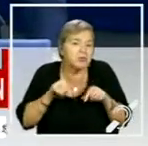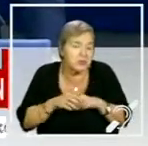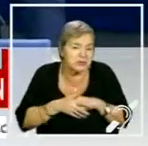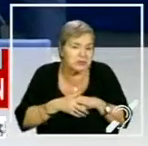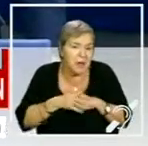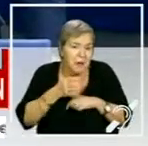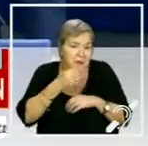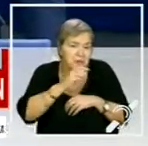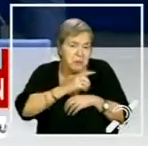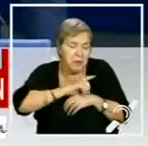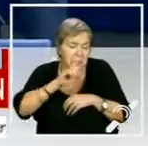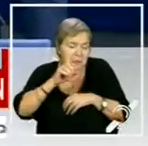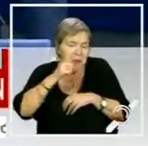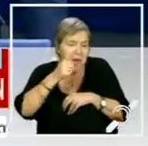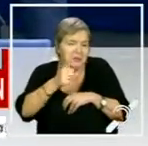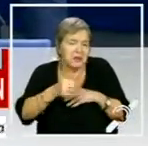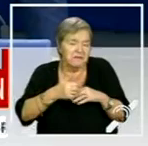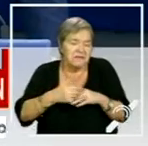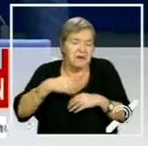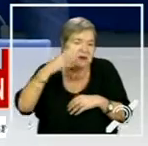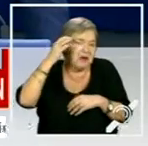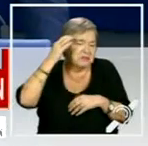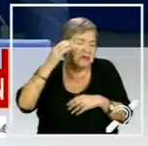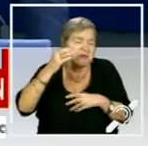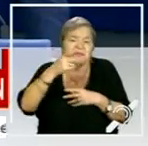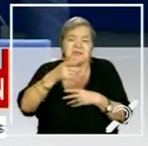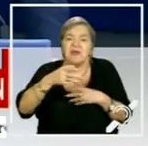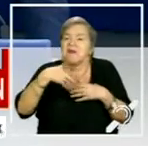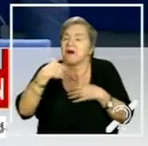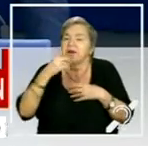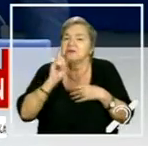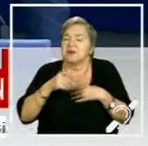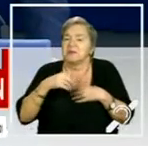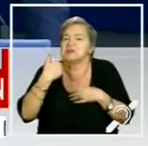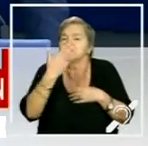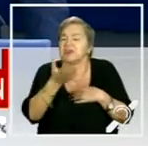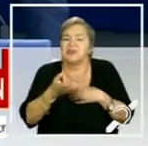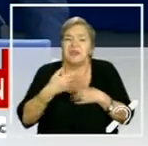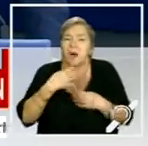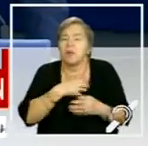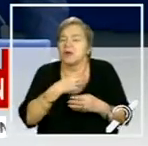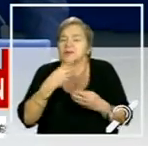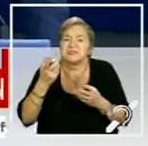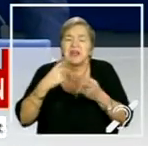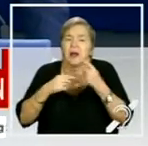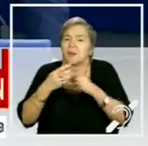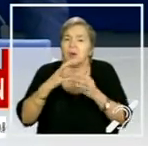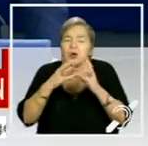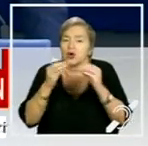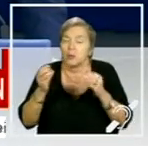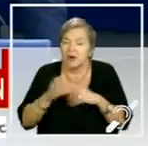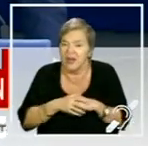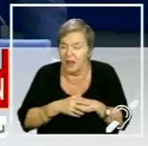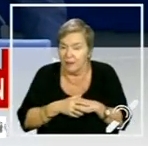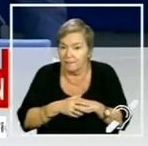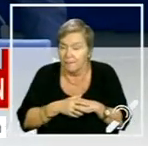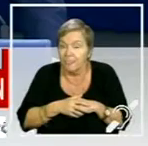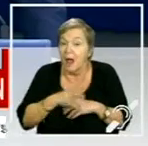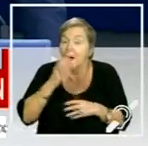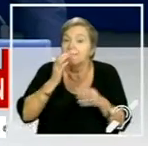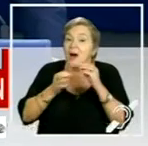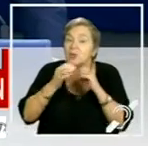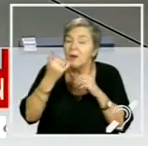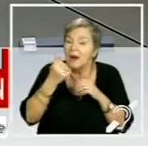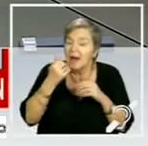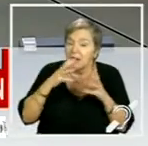neagă ideea că ar avea de returnat vreun tezaur României, iar teoria pe care o promovează Moscova este că daunele pe care